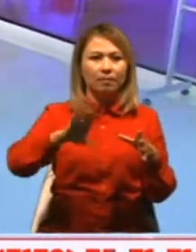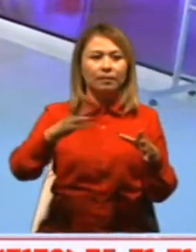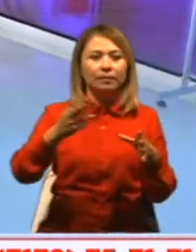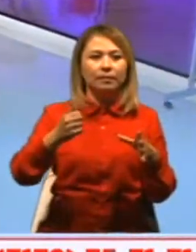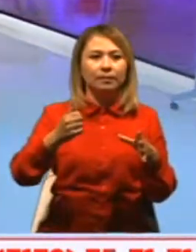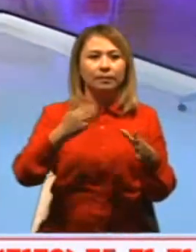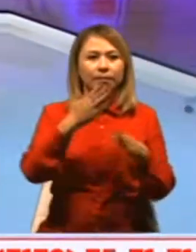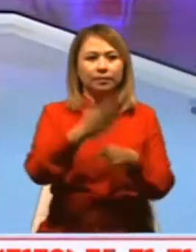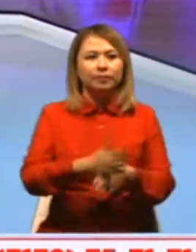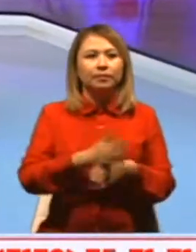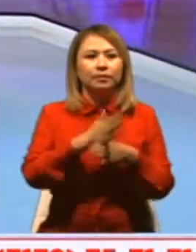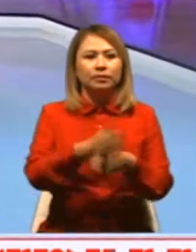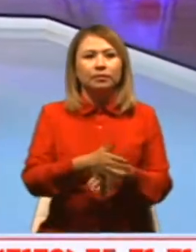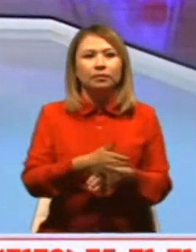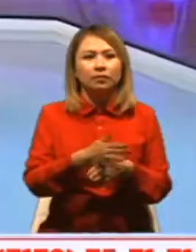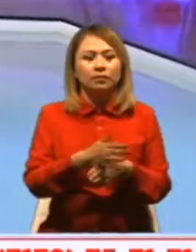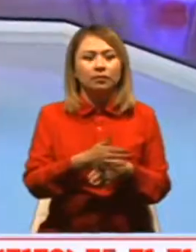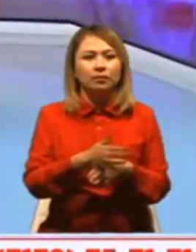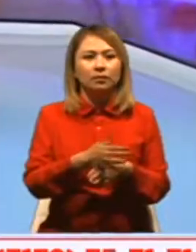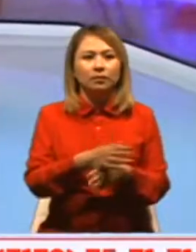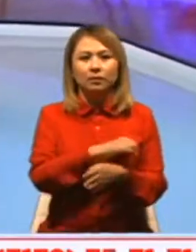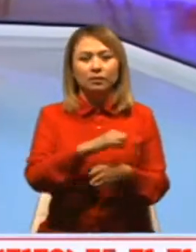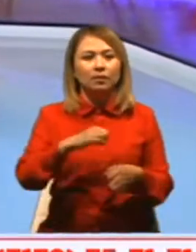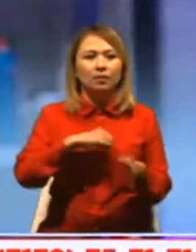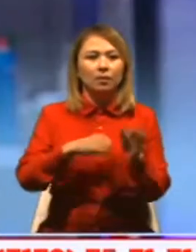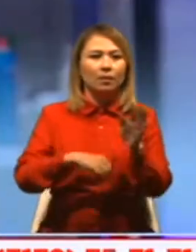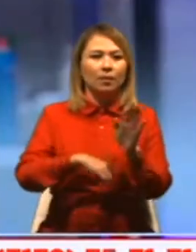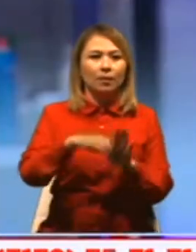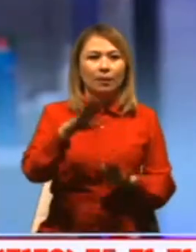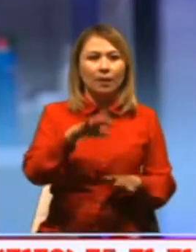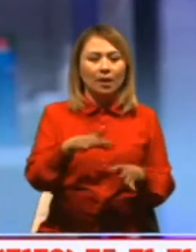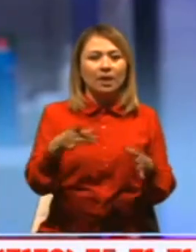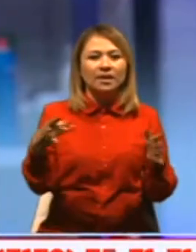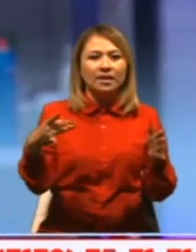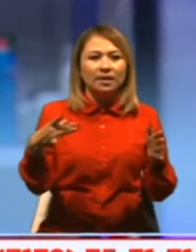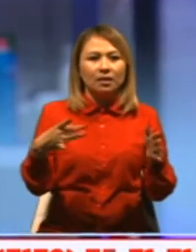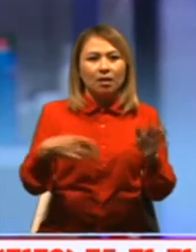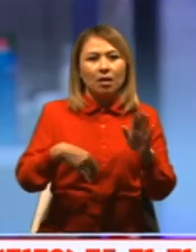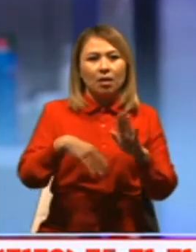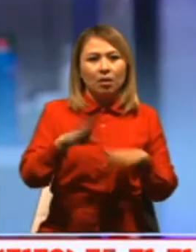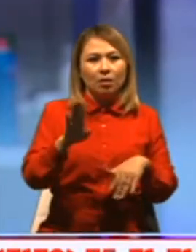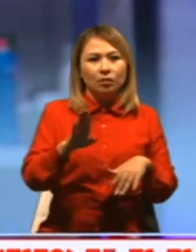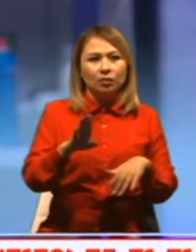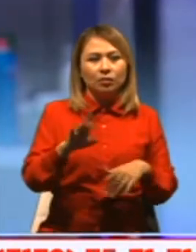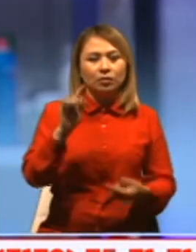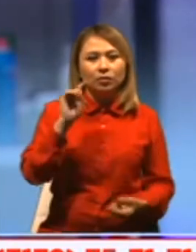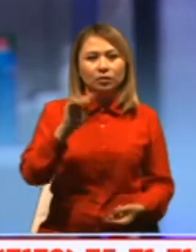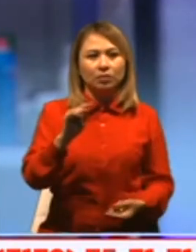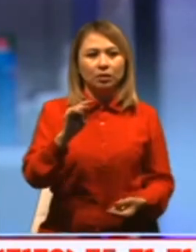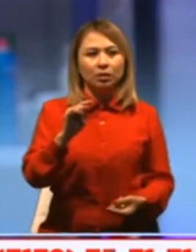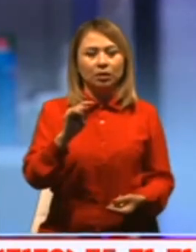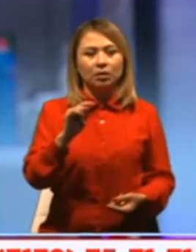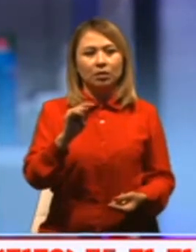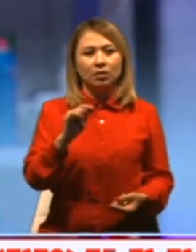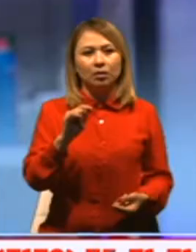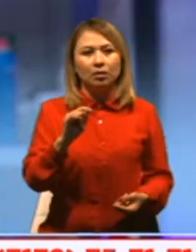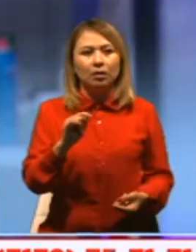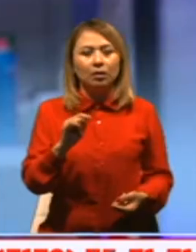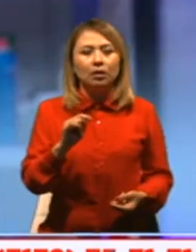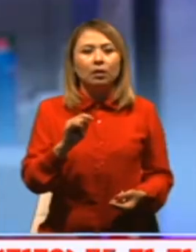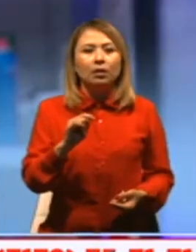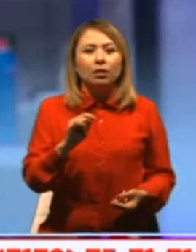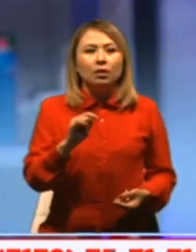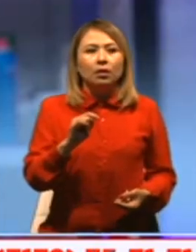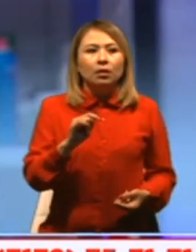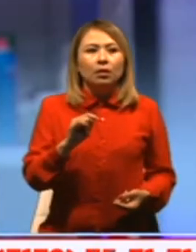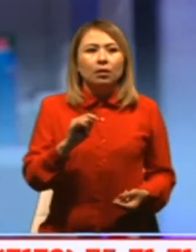Суды сақтаудың яғни қызмет ең жақсы нәрсесі бұл стеклянный нәрсеге сақтаған дұрыс. Яғни шыны ыдыстарға. Ал енді мынандай графиндерге,